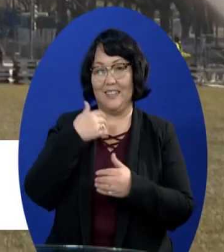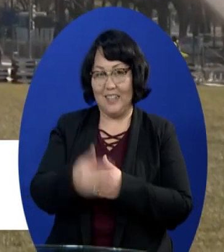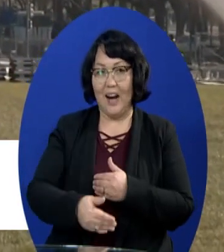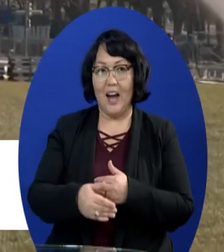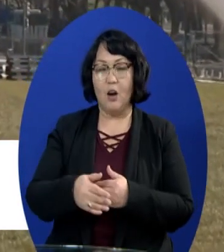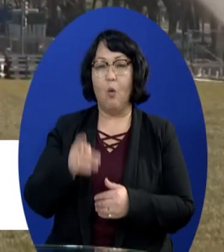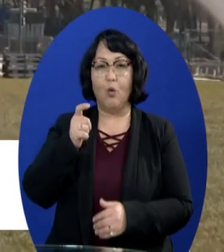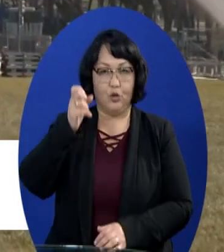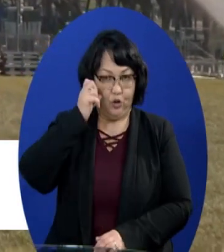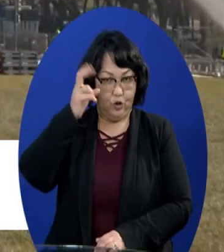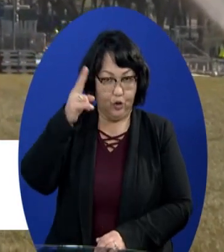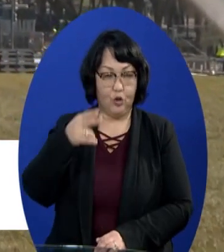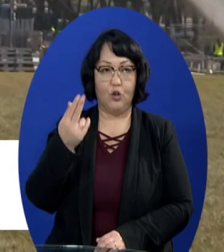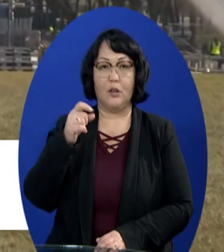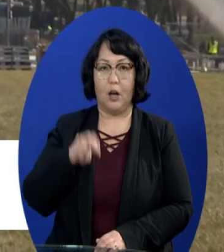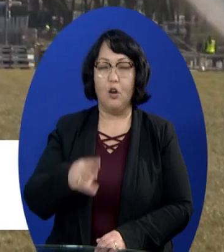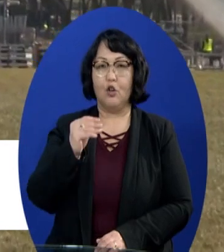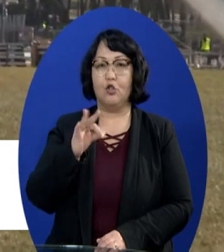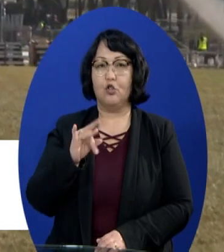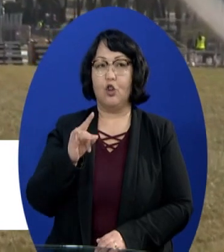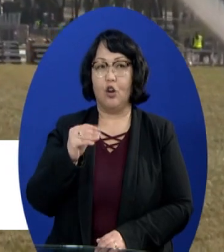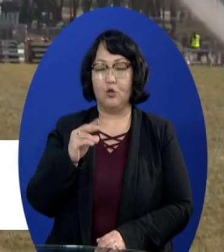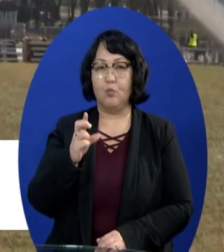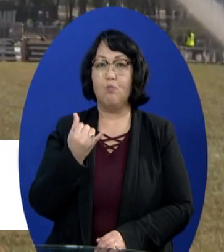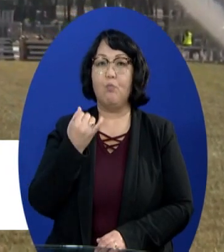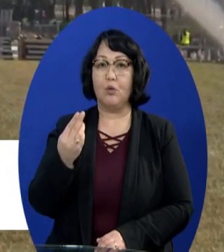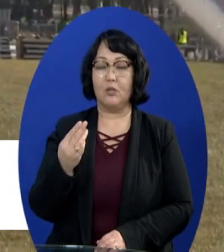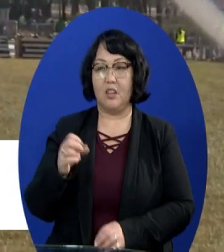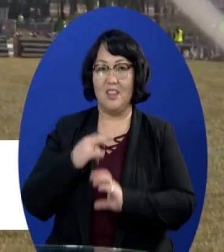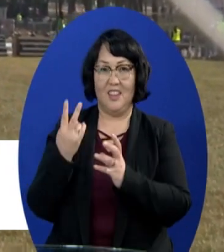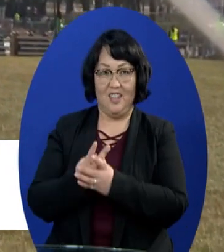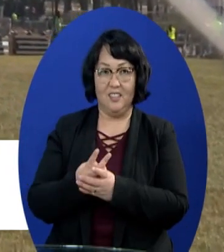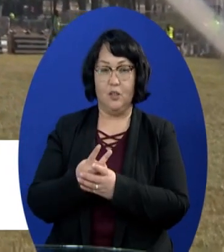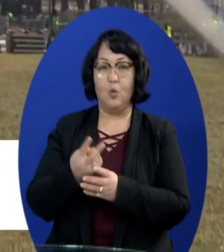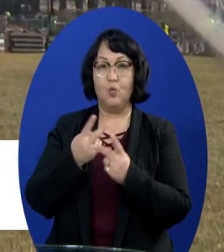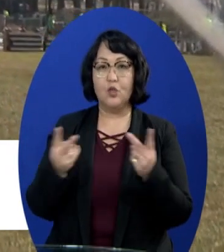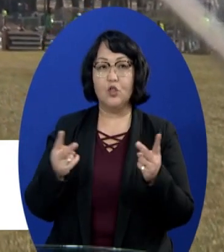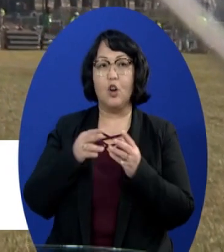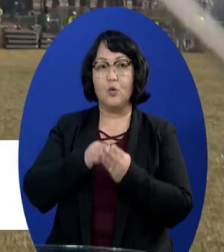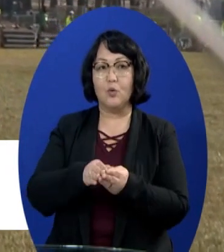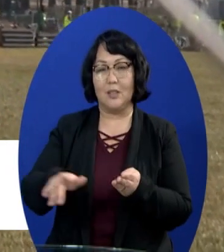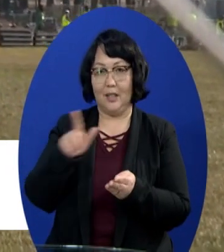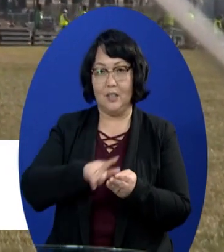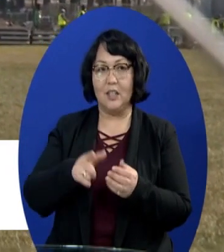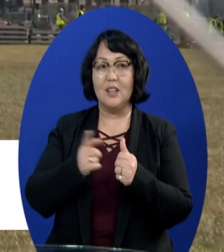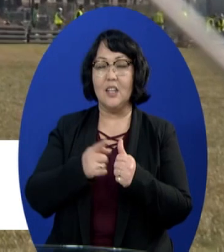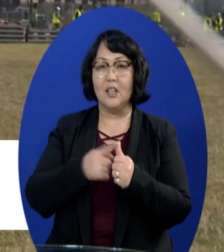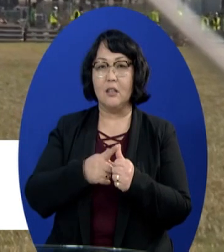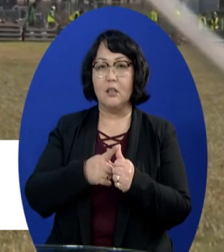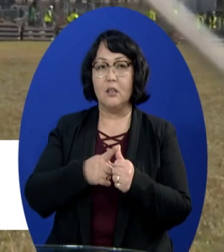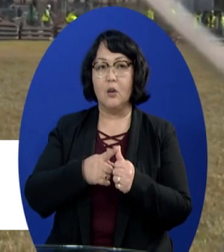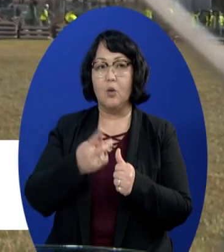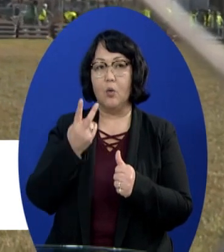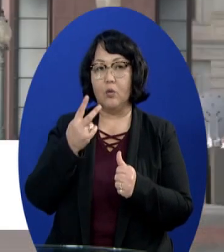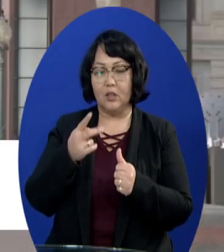болох Барак Обама, Жорж Буш, Билл Клинтон нартай нэгдэж Арлингтоны үндэсний оршуулгын газар дах нэр нь үл мэдэгдэх цэрэг